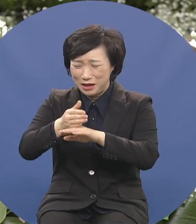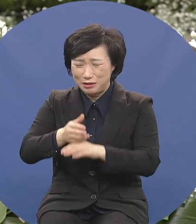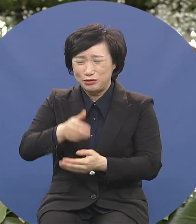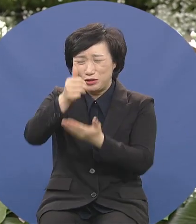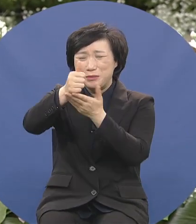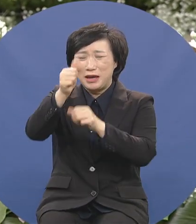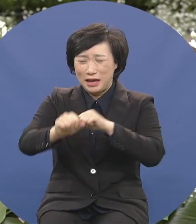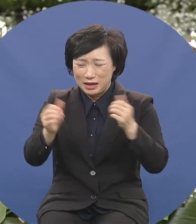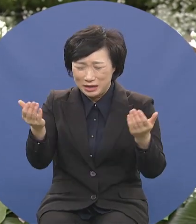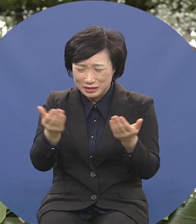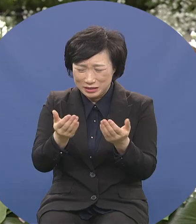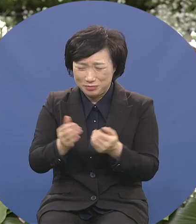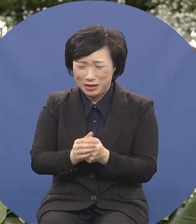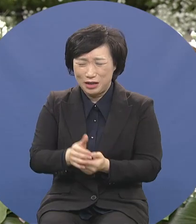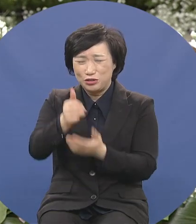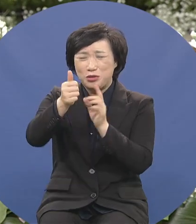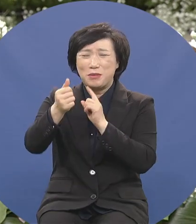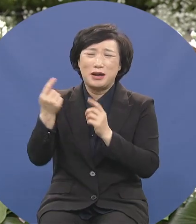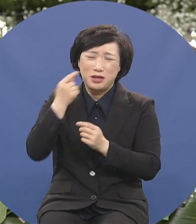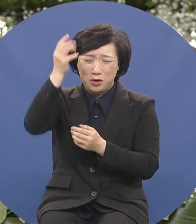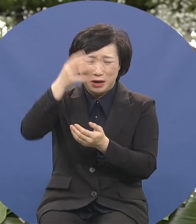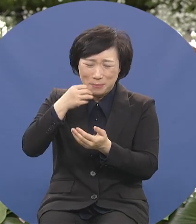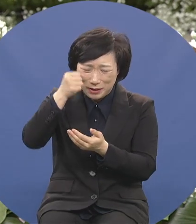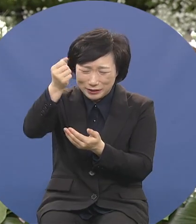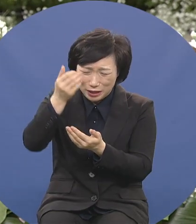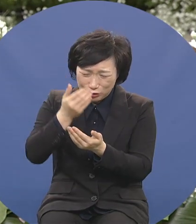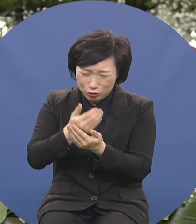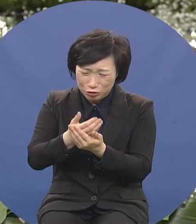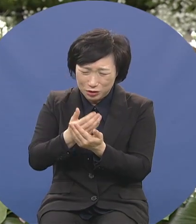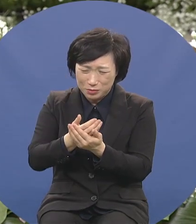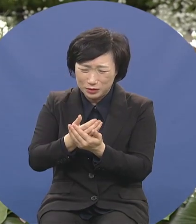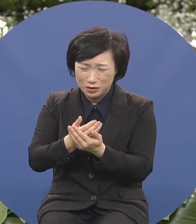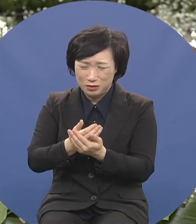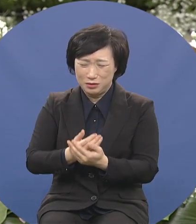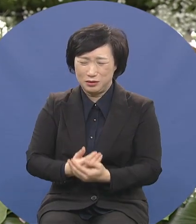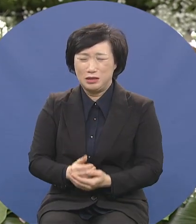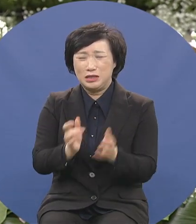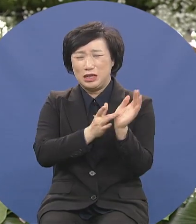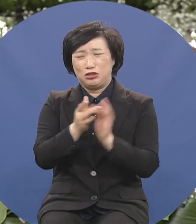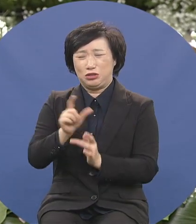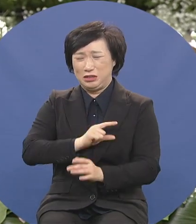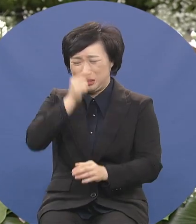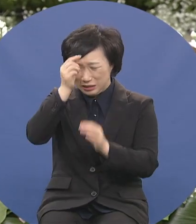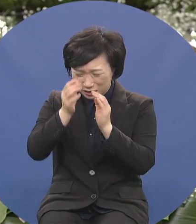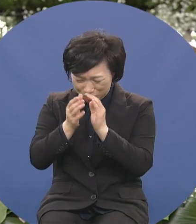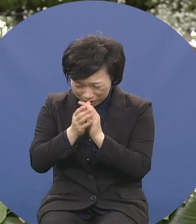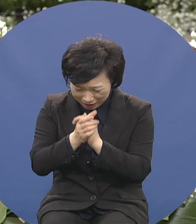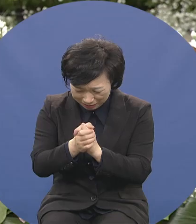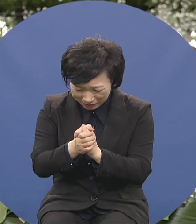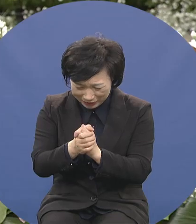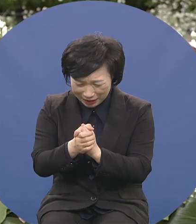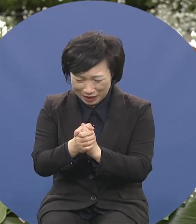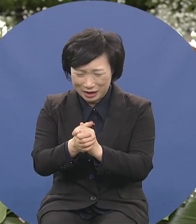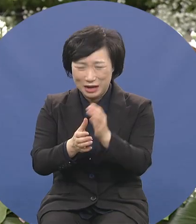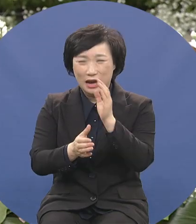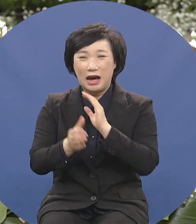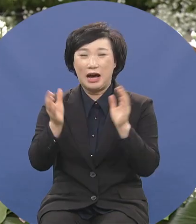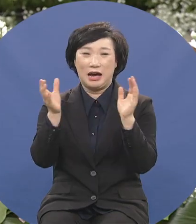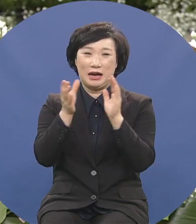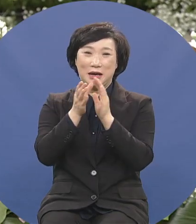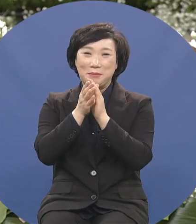주님이 하셨습니다. 주만 영광을 받으시옵소서. 예수님 이름으로